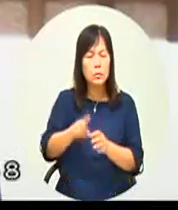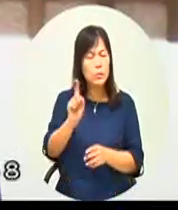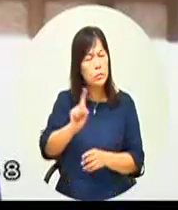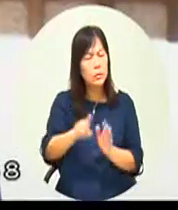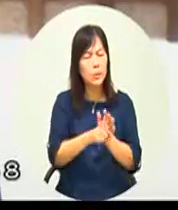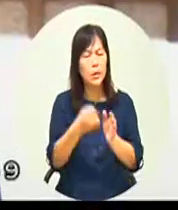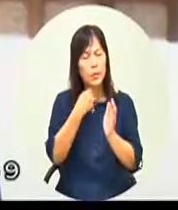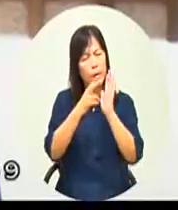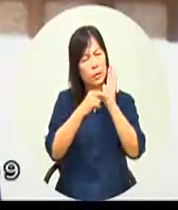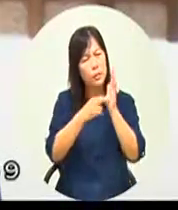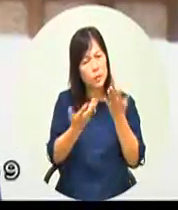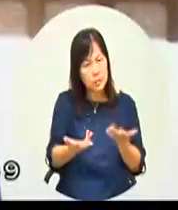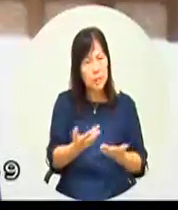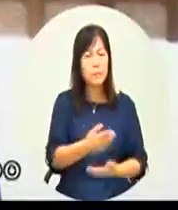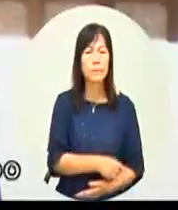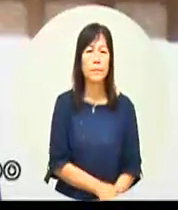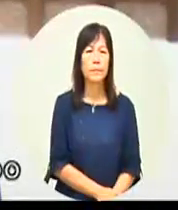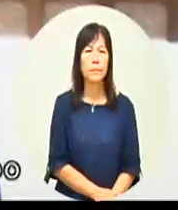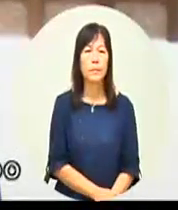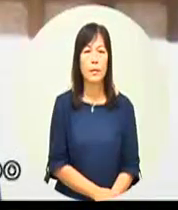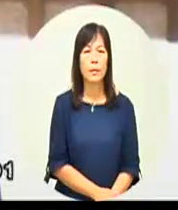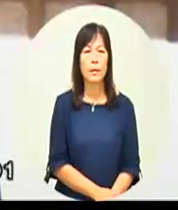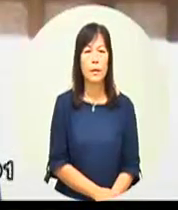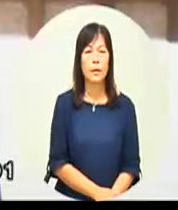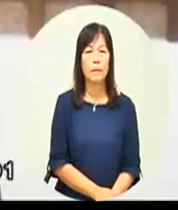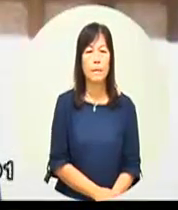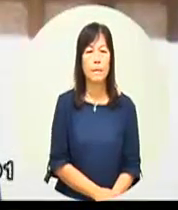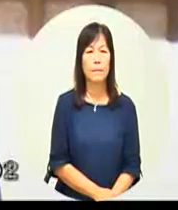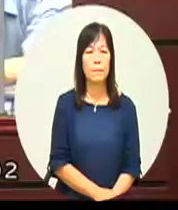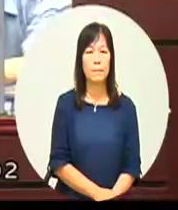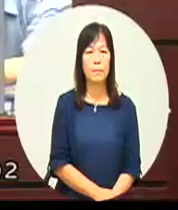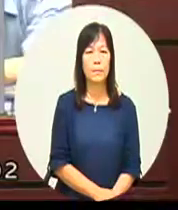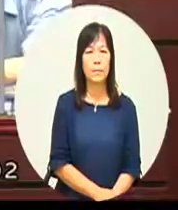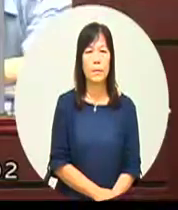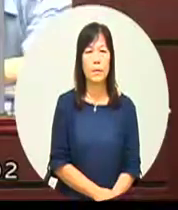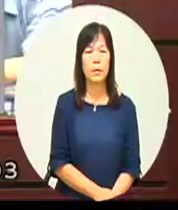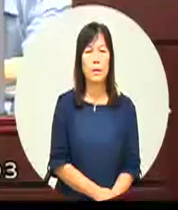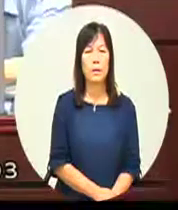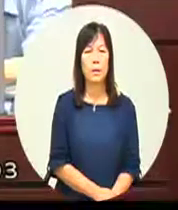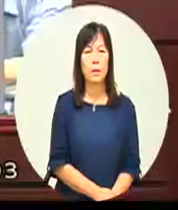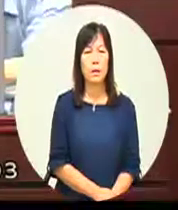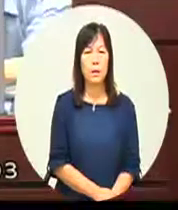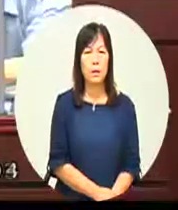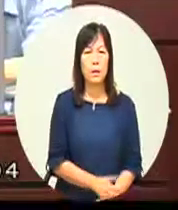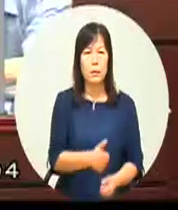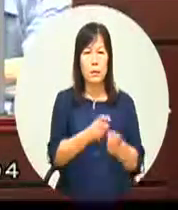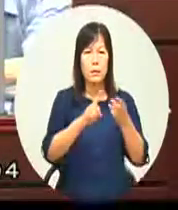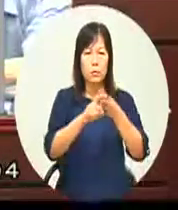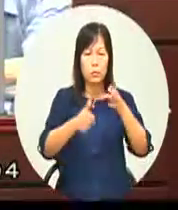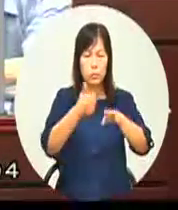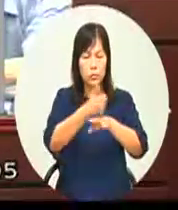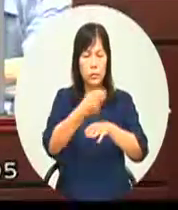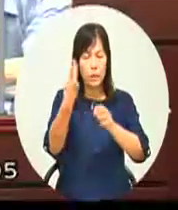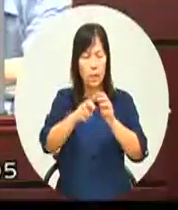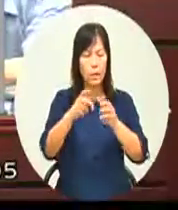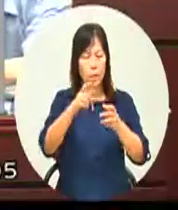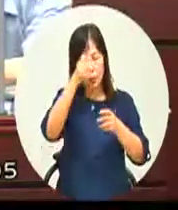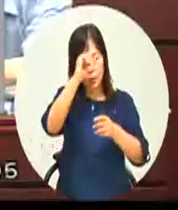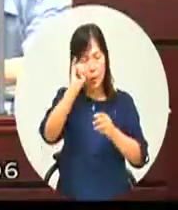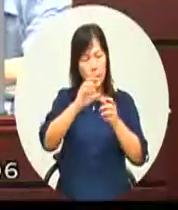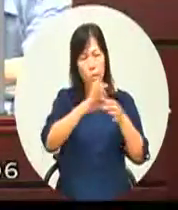跟市民朋友讲一下？ 你叫局村局长，请答复。 好啊，谢谢那个主席，谢谢黄议员的关心